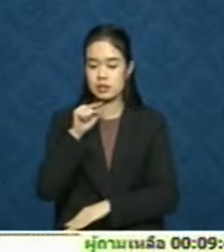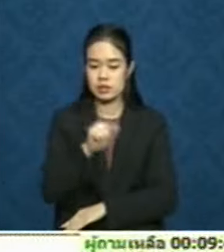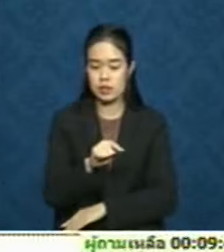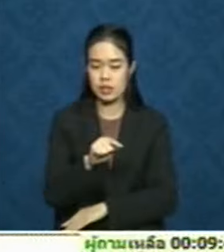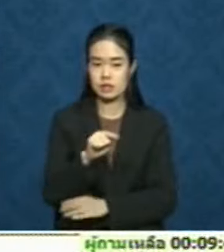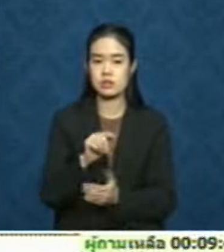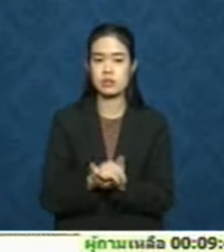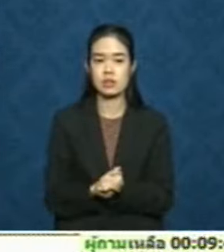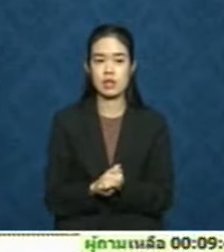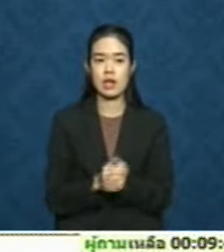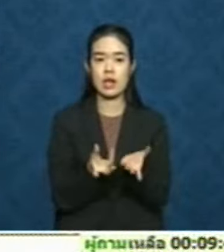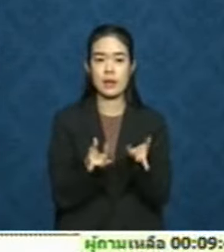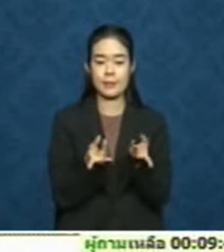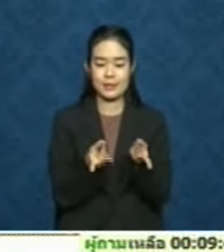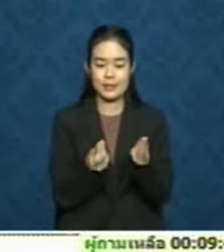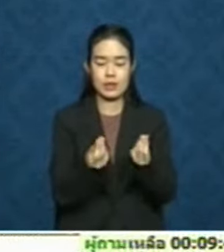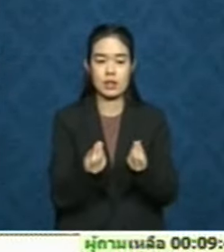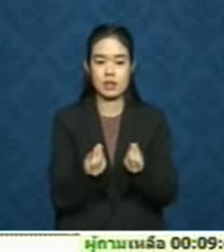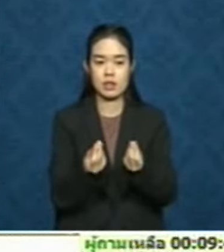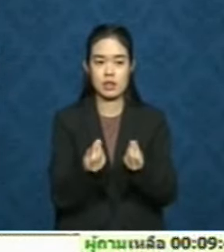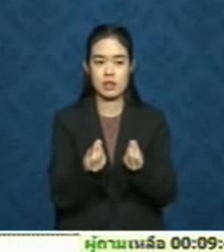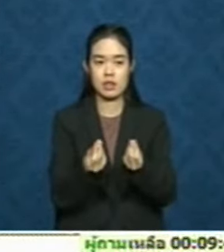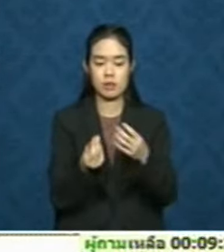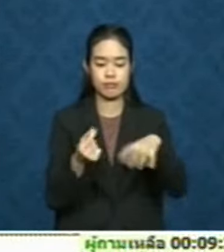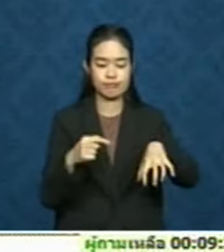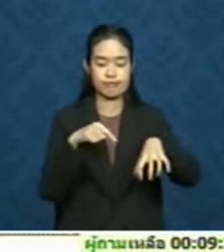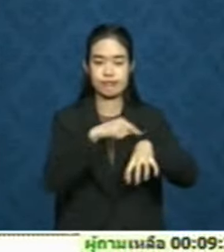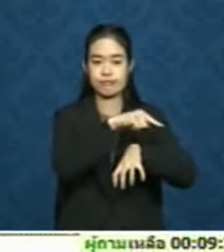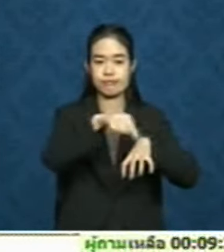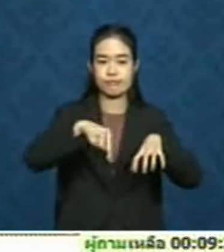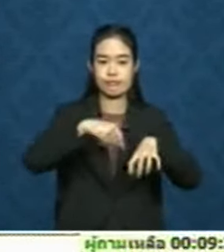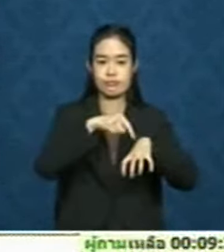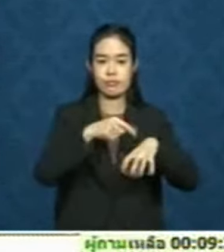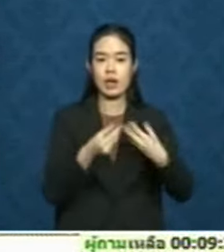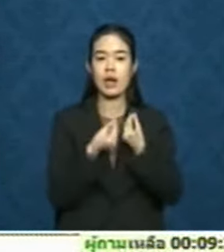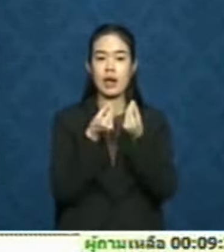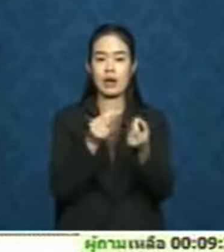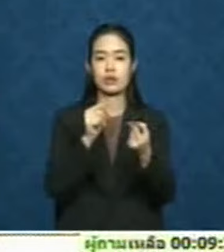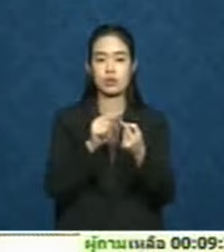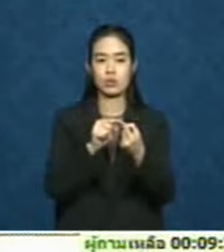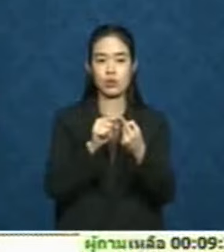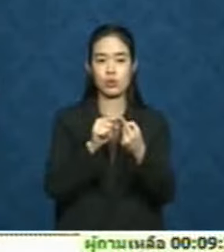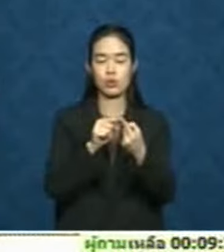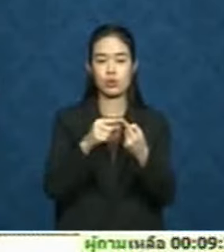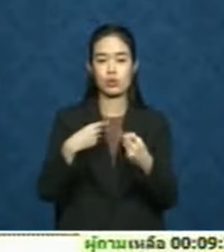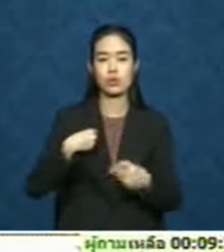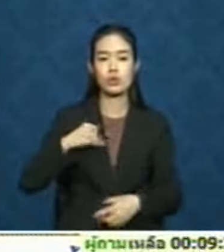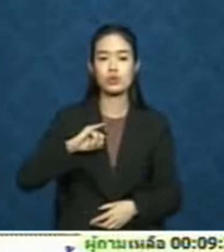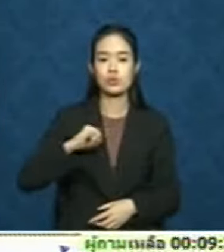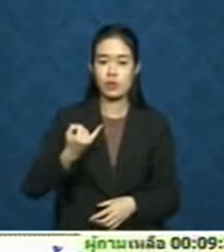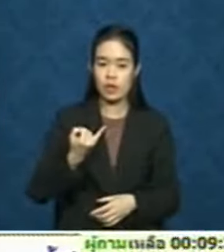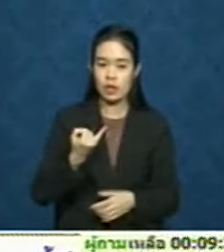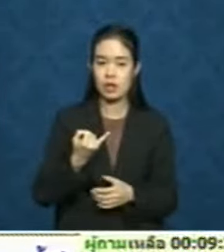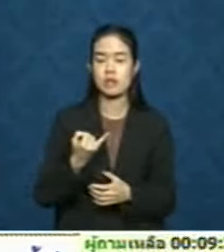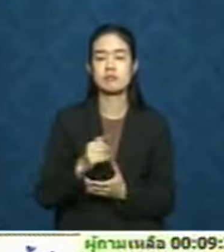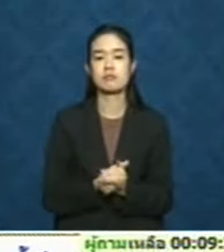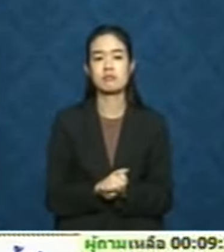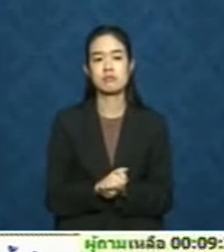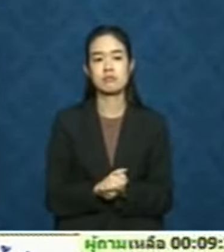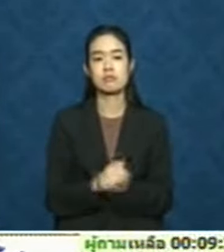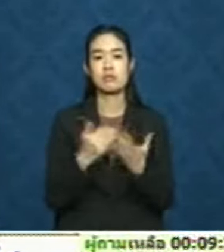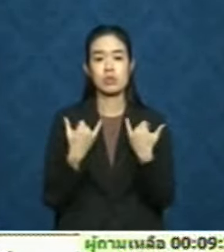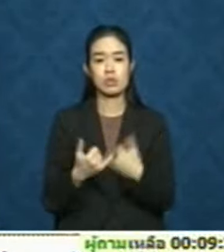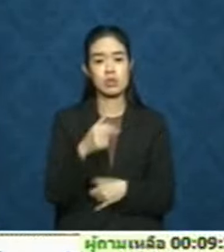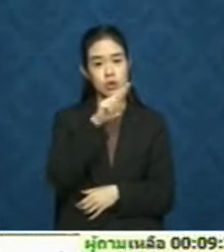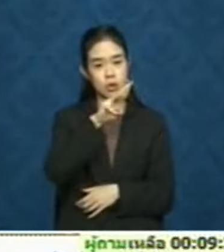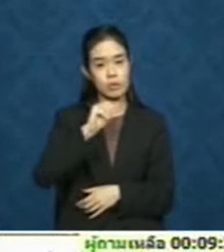ให้คืนที่ดินของสถาบันให้กับจุฬาและต้องหาที่ใหม่อันนี้ก็ท่านรัฐมนตรีก็ต้องป